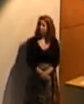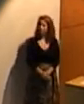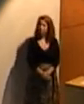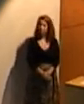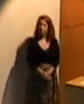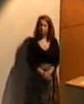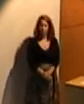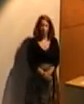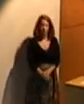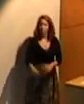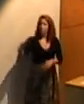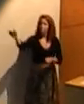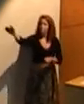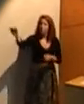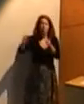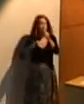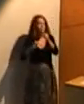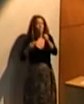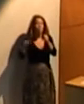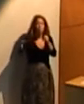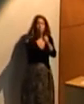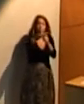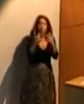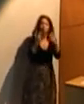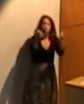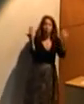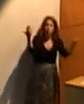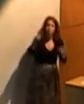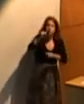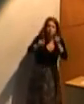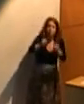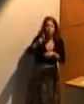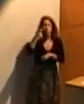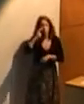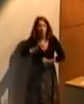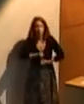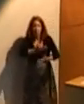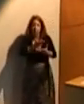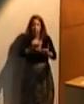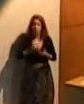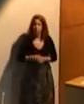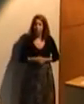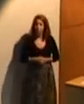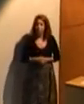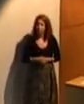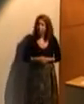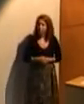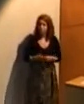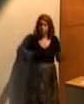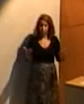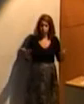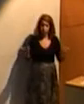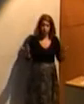faire passer un micro pour des questions sur des questions des remarques n'hésitez